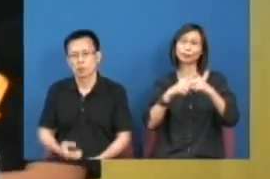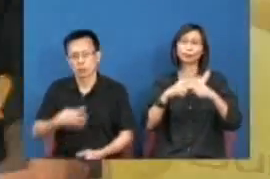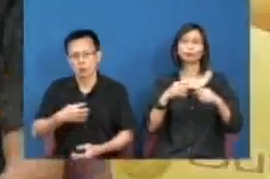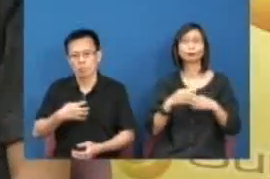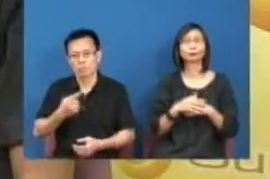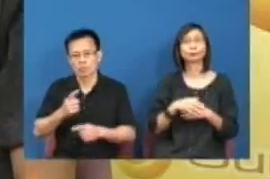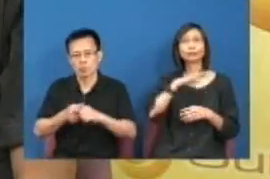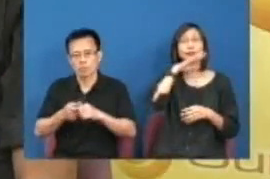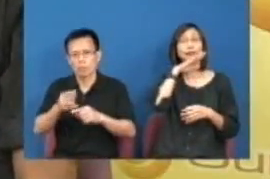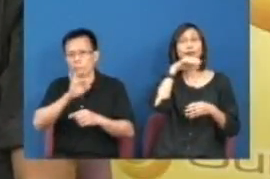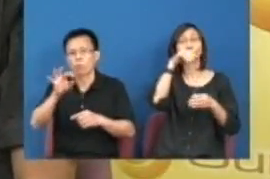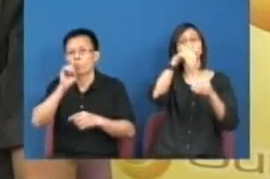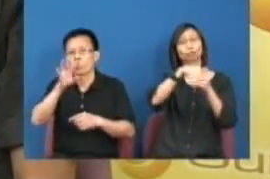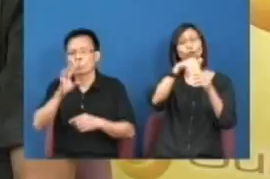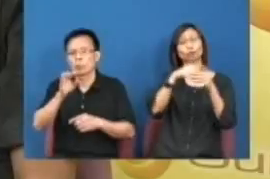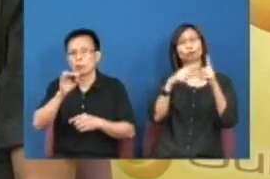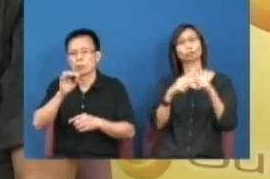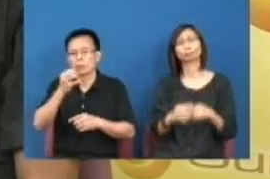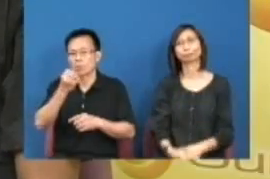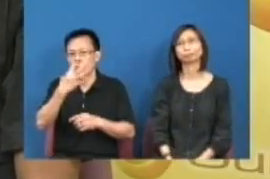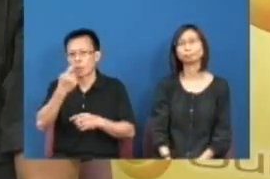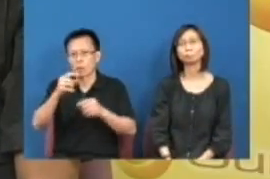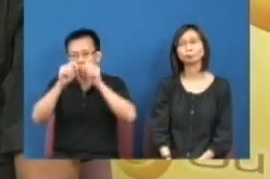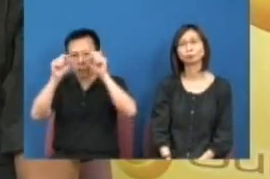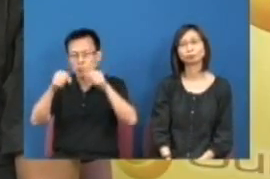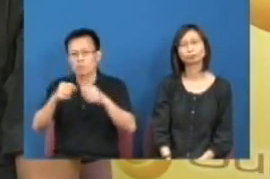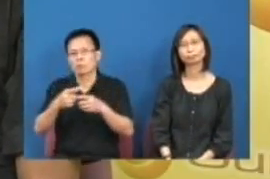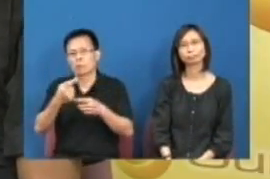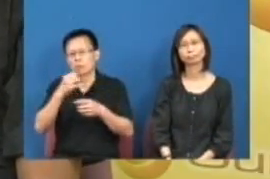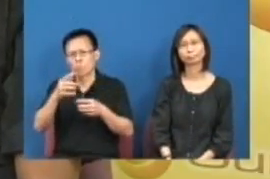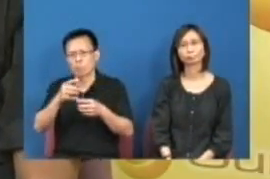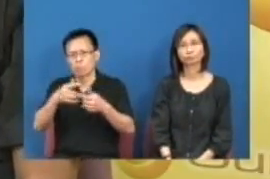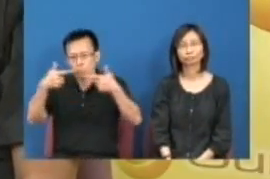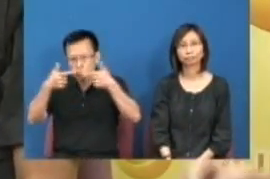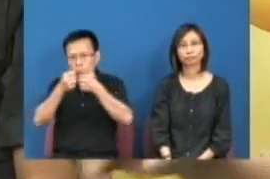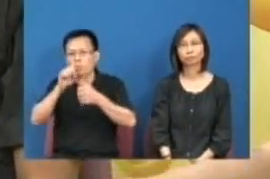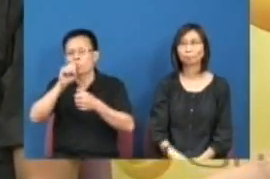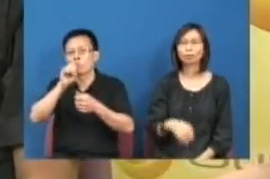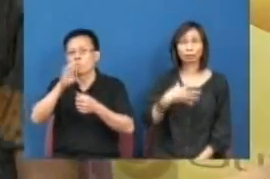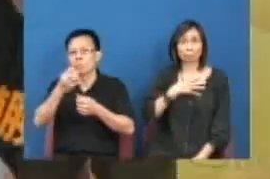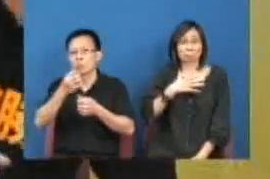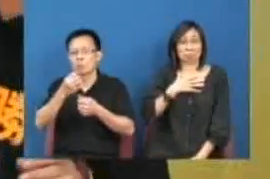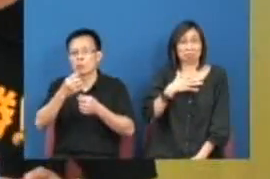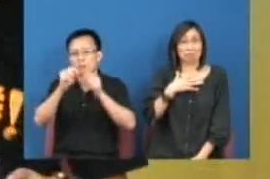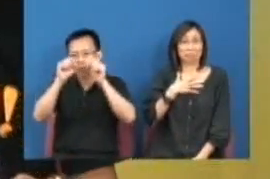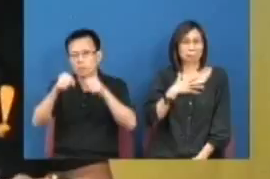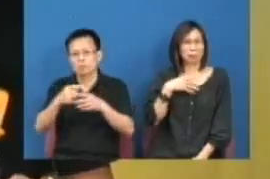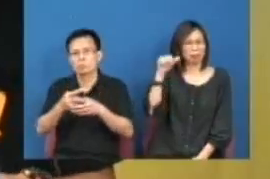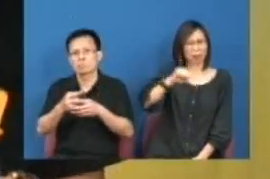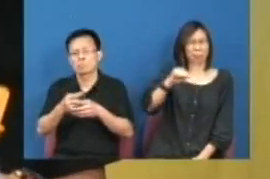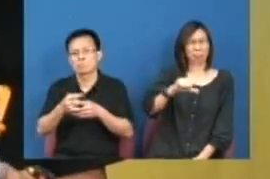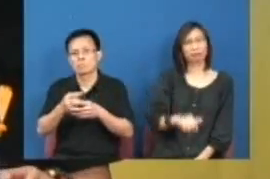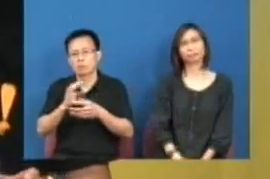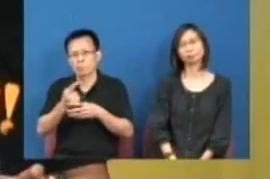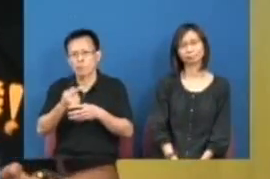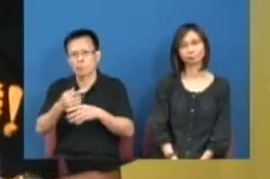他是沒有講到香港的問題啦，即是沒有很準確地 因為佢都驚瀨嘢啊嘛。 佢個問題就係佢話邊